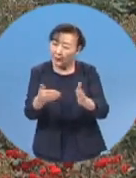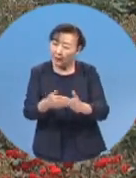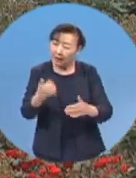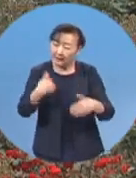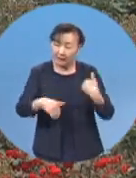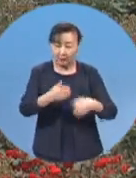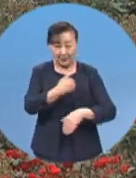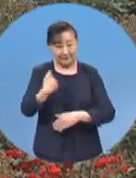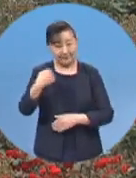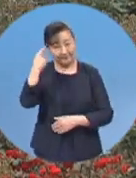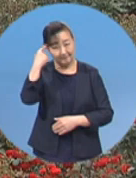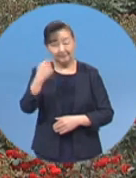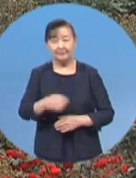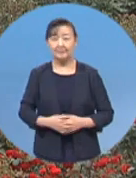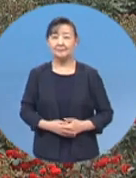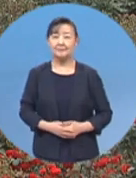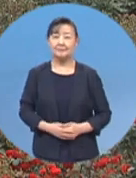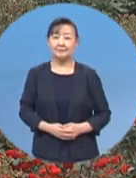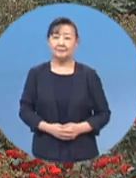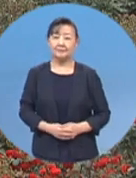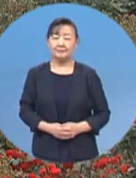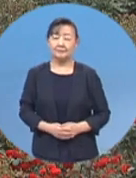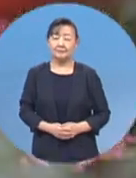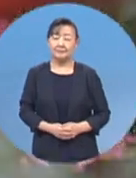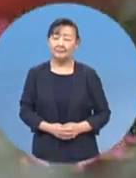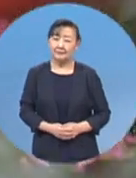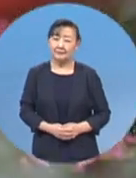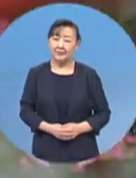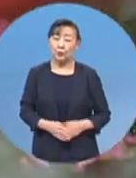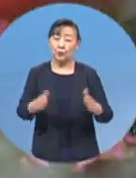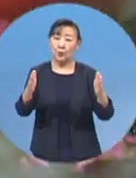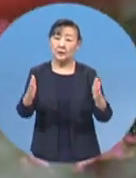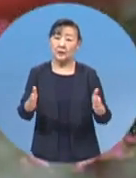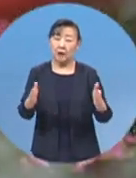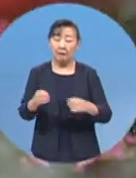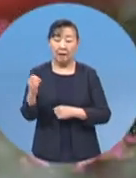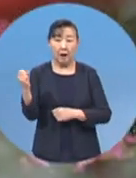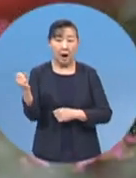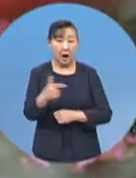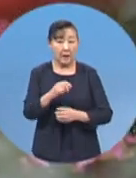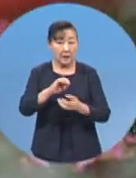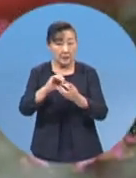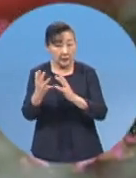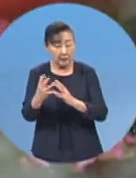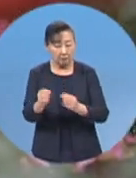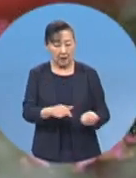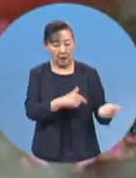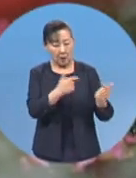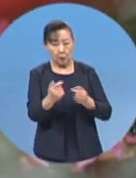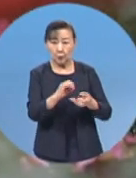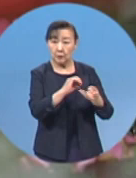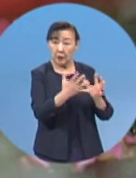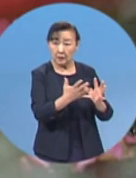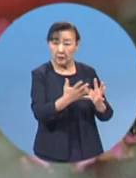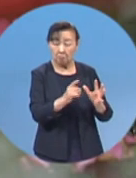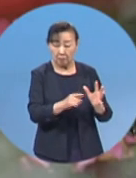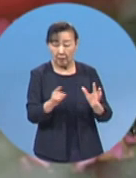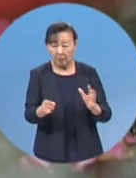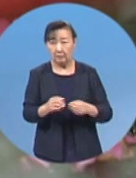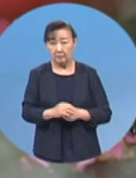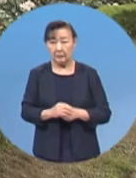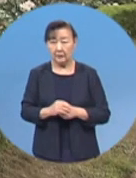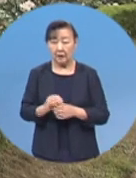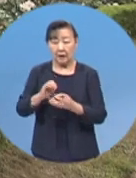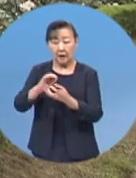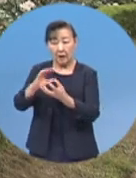でいただけるんではないかと思っております。またこの期間は早咲き品種と遅咲き品種とありますので、花